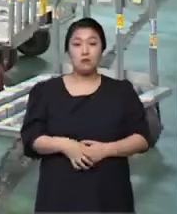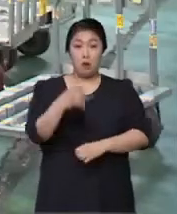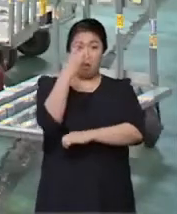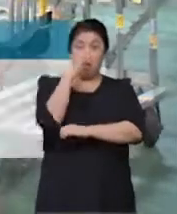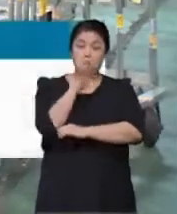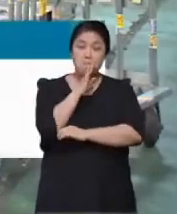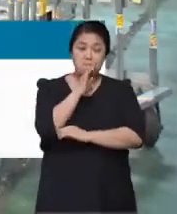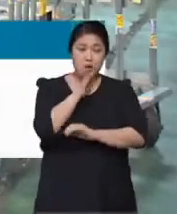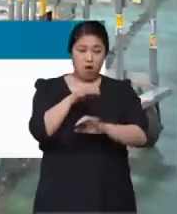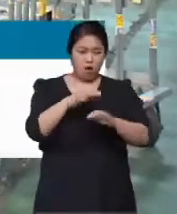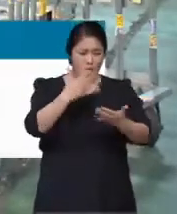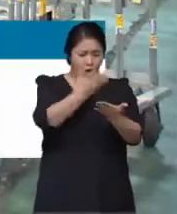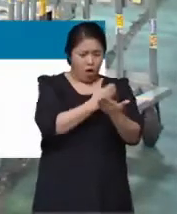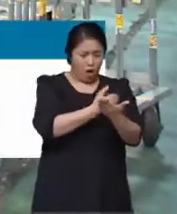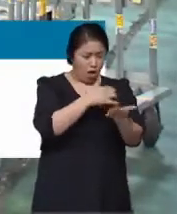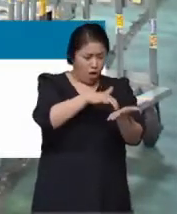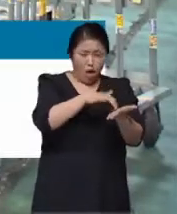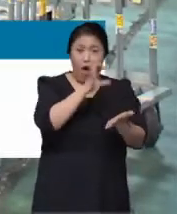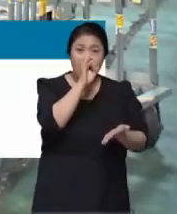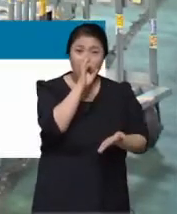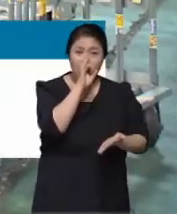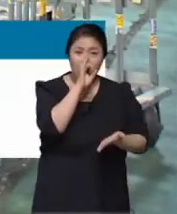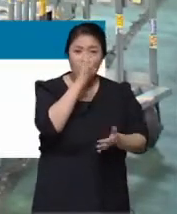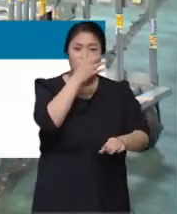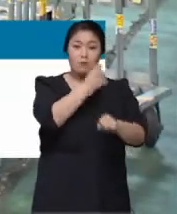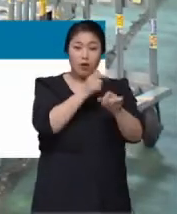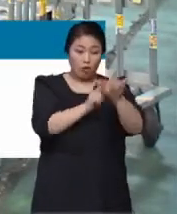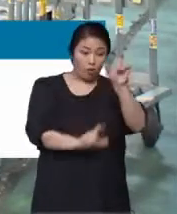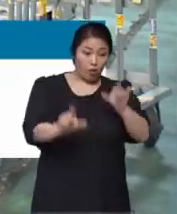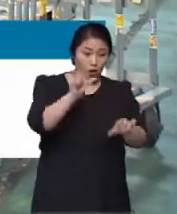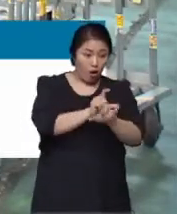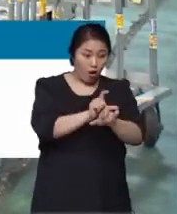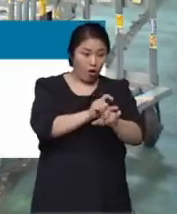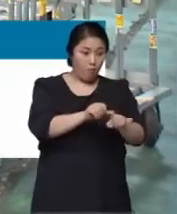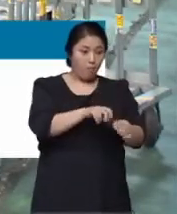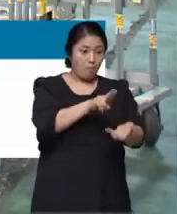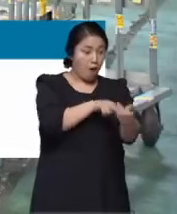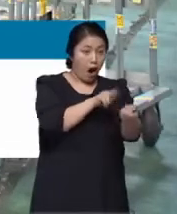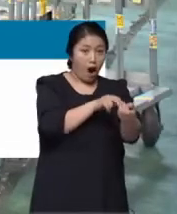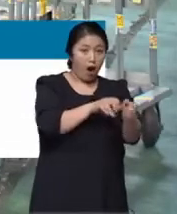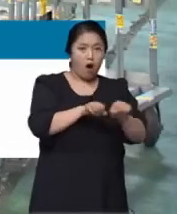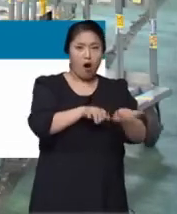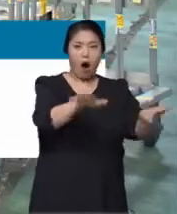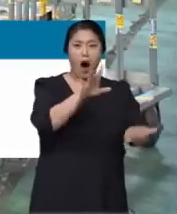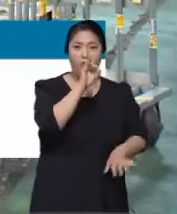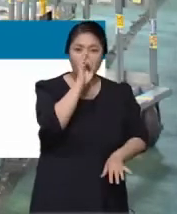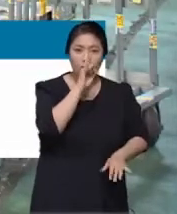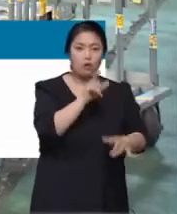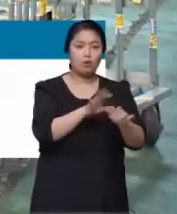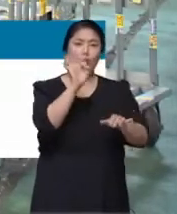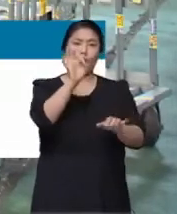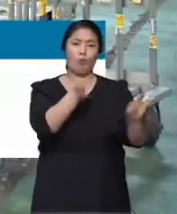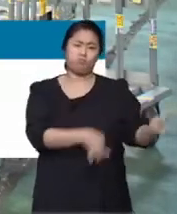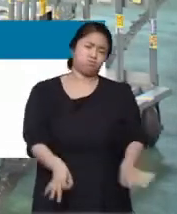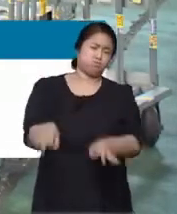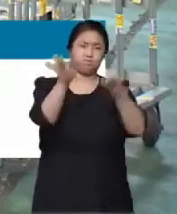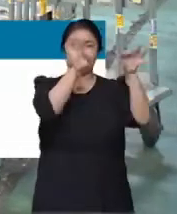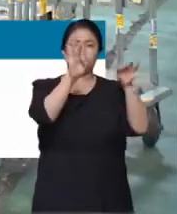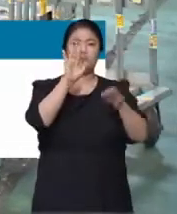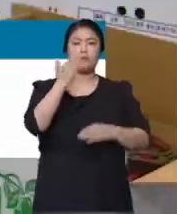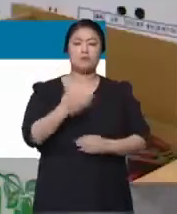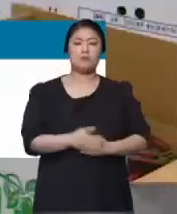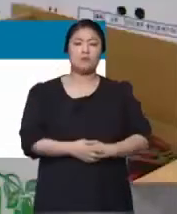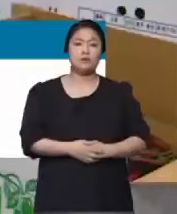원체 이렇게 작황이 안 좋다 보니까 거기에 이제 그 공급도 많이 안 되니까 지금 가격이 많이 높게 형성이